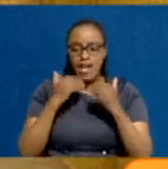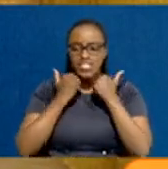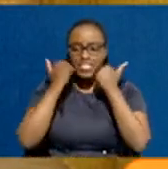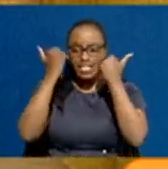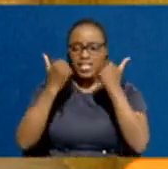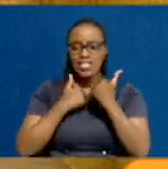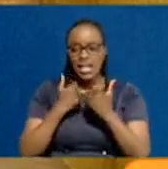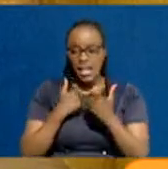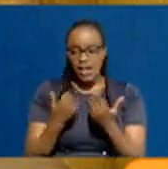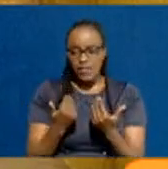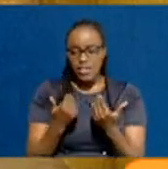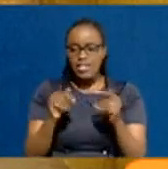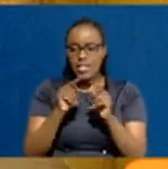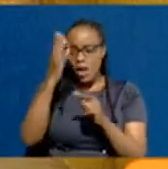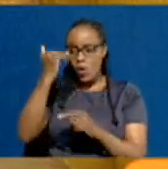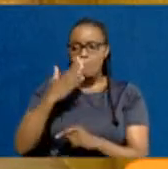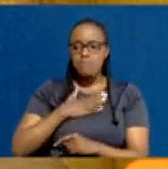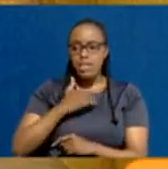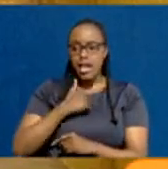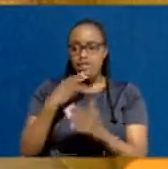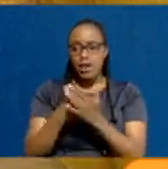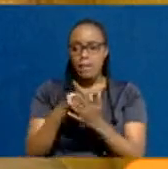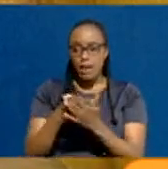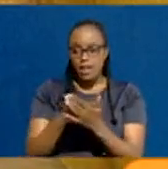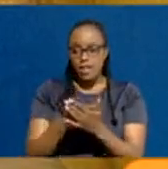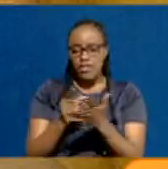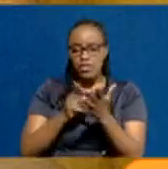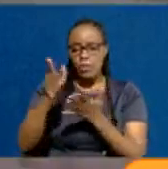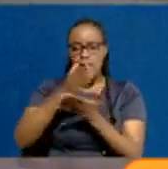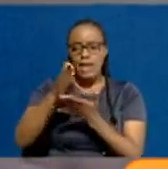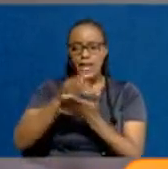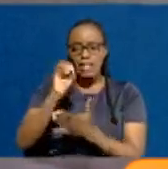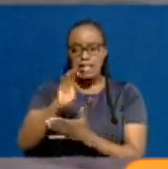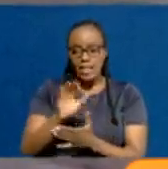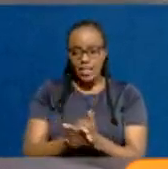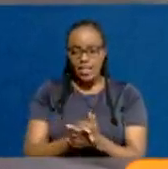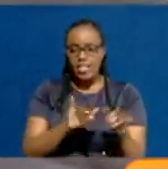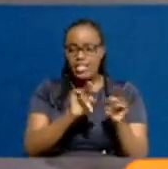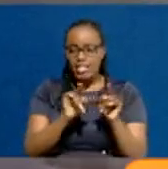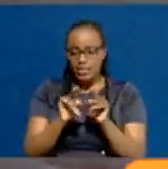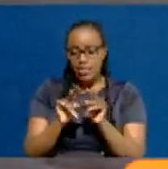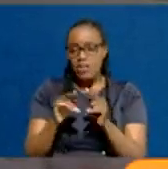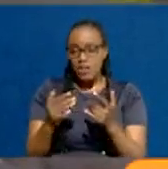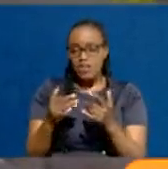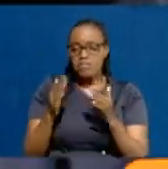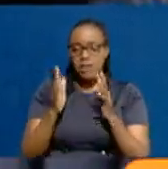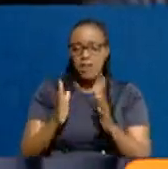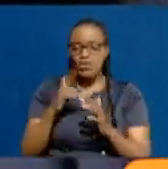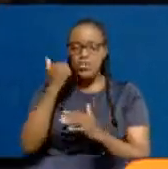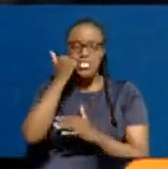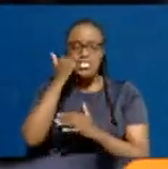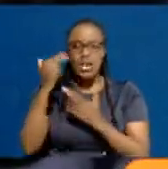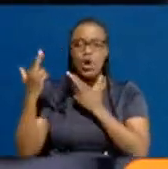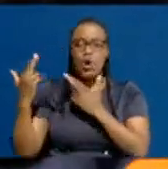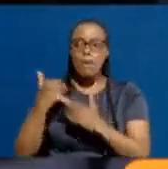stress juu sina hiyo do ya kufanya nini ya kulipa rent. Ganga za mganga humuacha mgonjwa na matumaini, na